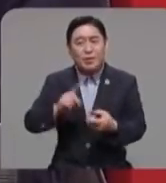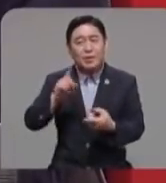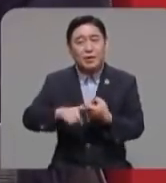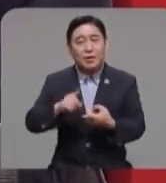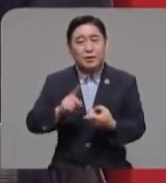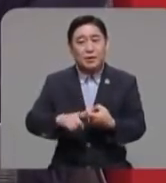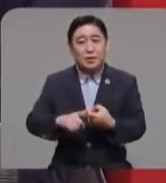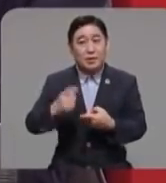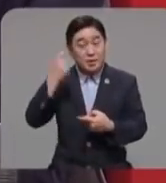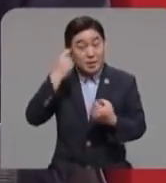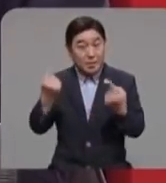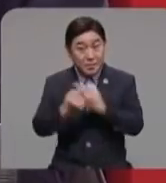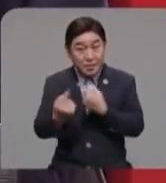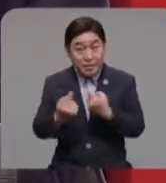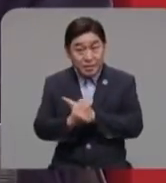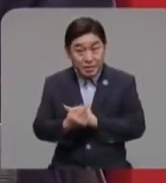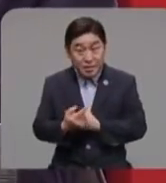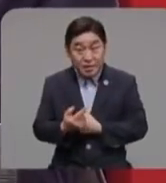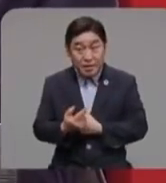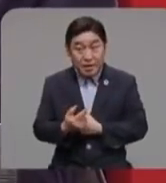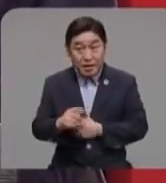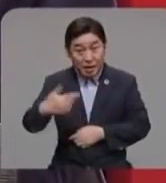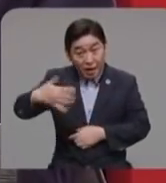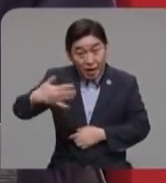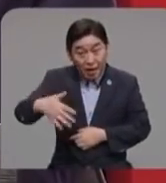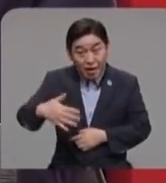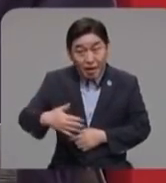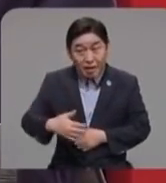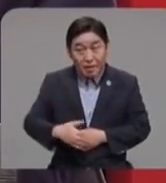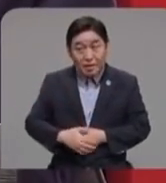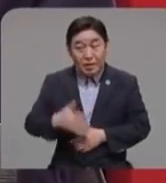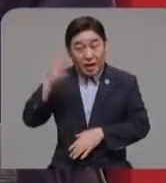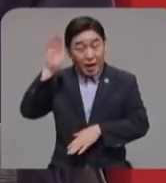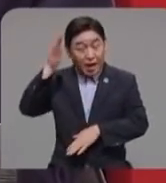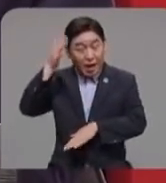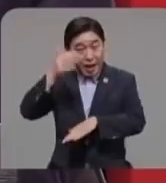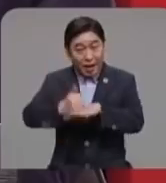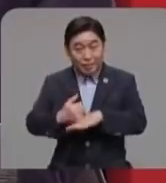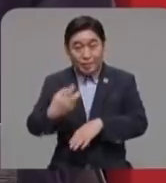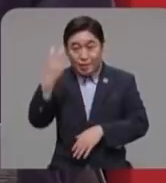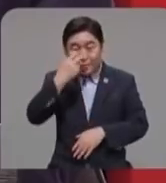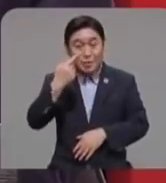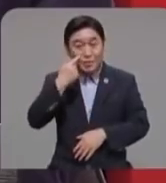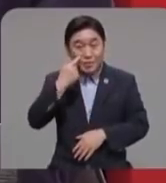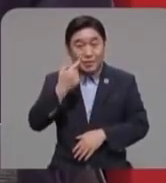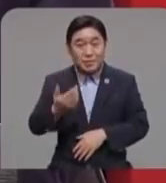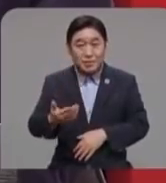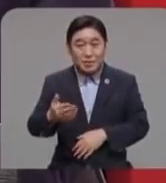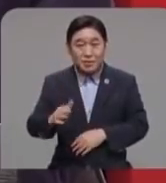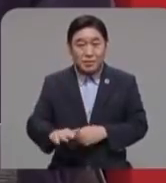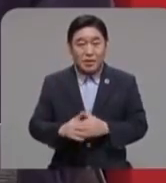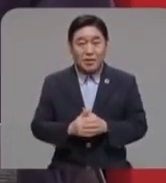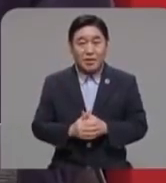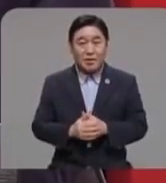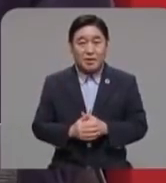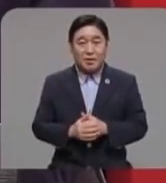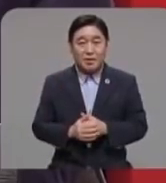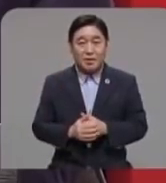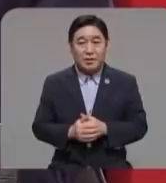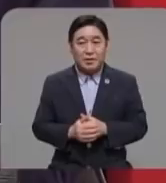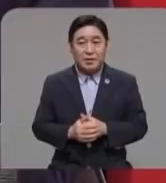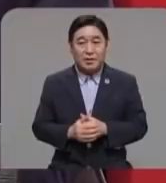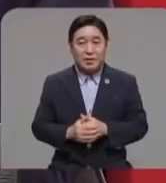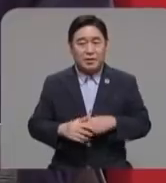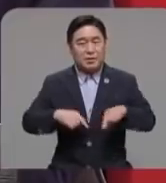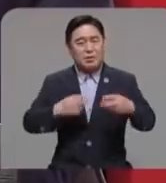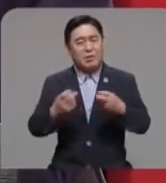그저 생각 바꾸셨습니까? 예, 아니. 아직 안 바꾸셨습니까? 예, 예. 나중에 다시 한번 검토해 보겠습니다만. 아, 그건 너무 극단적인 정책